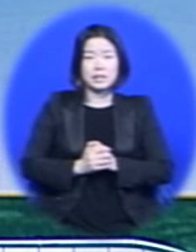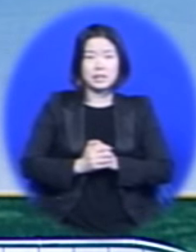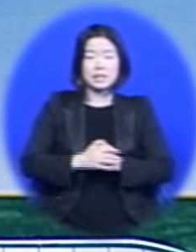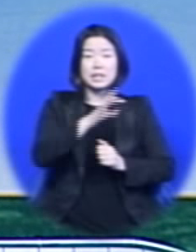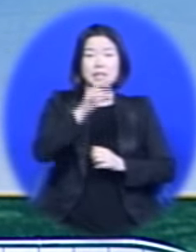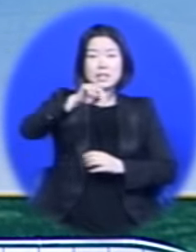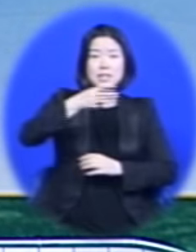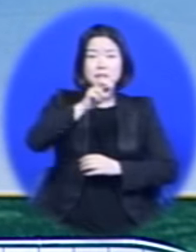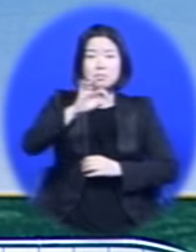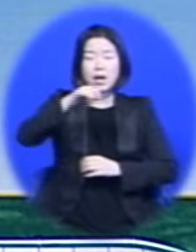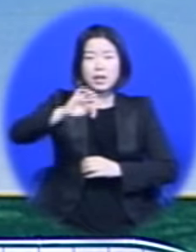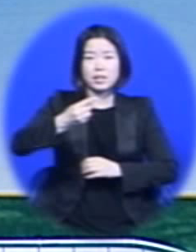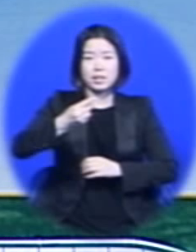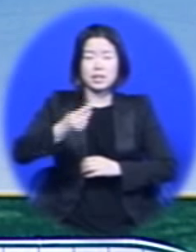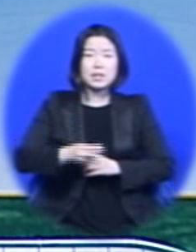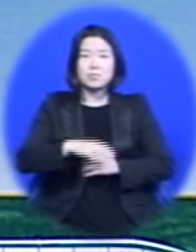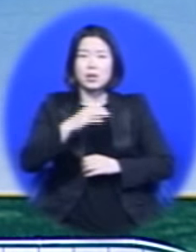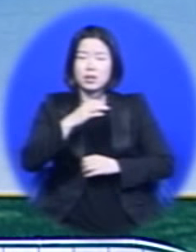이스마엘이 이삭을 핍박했습니다.